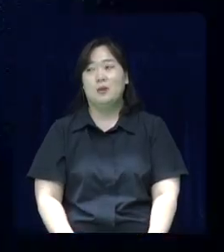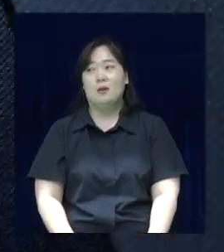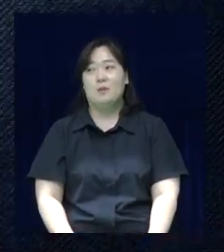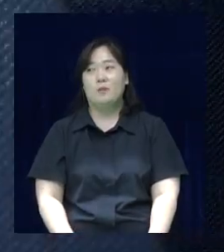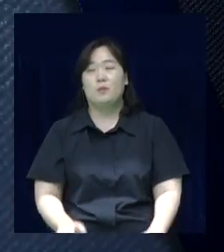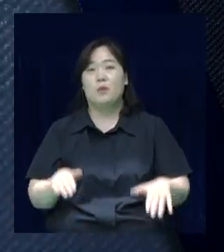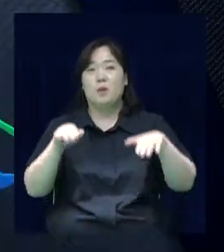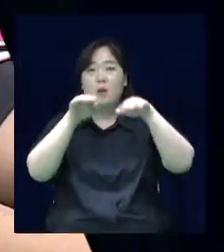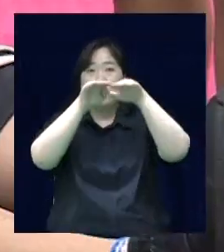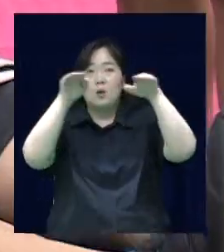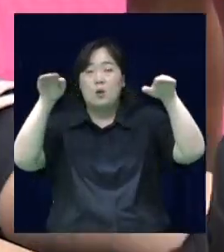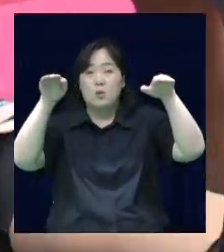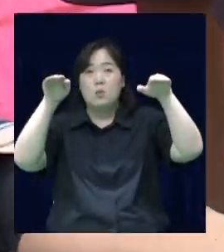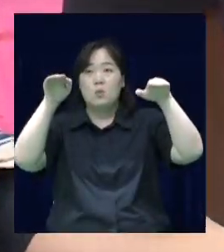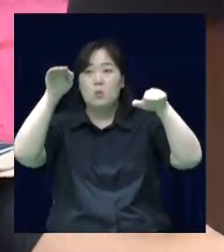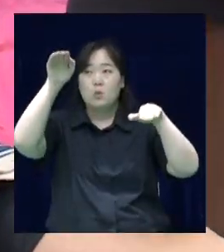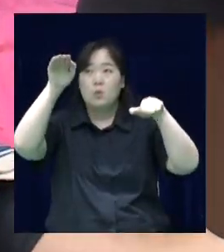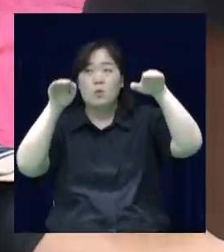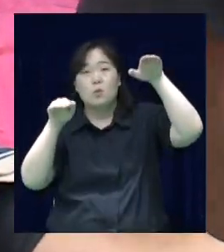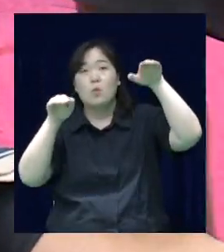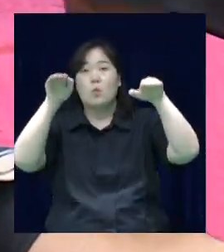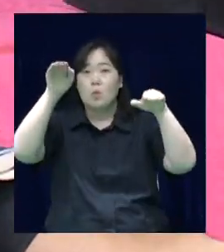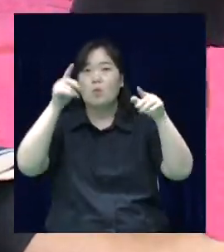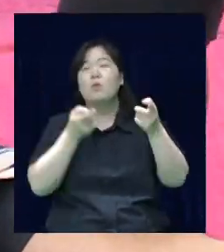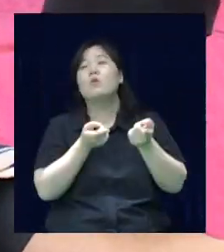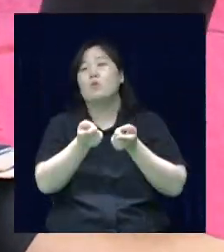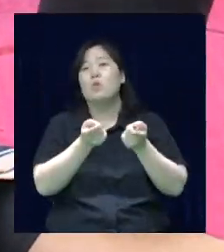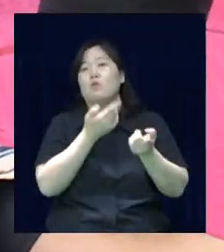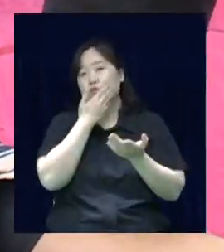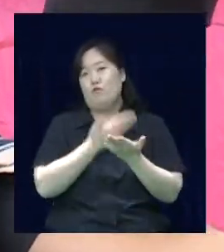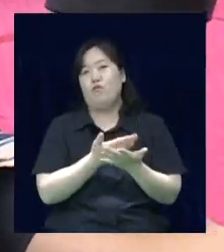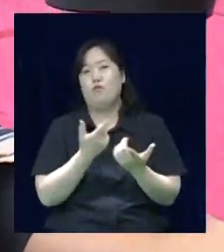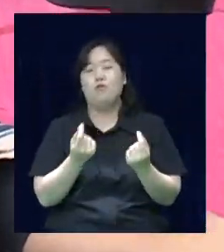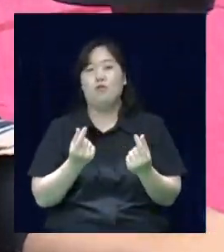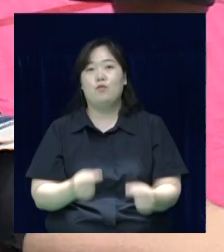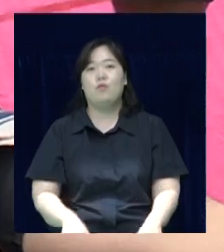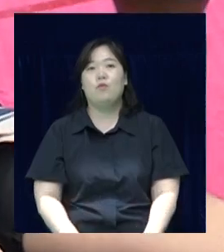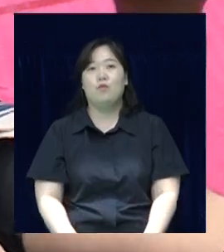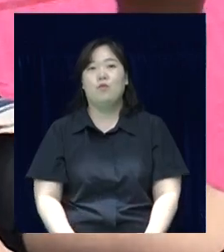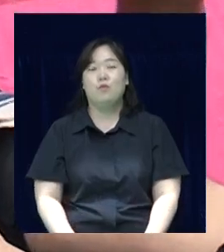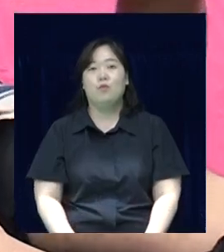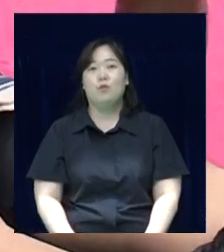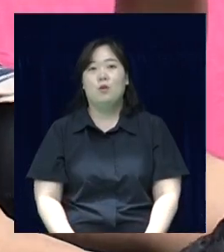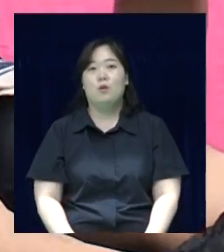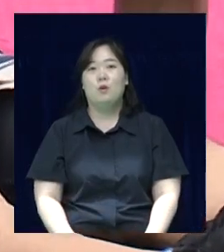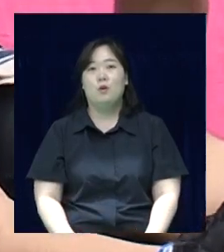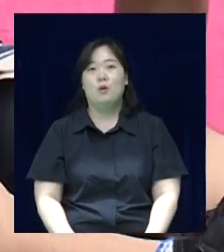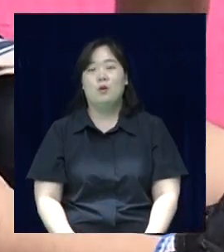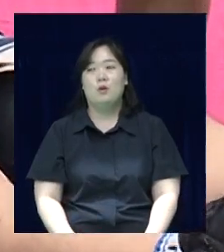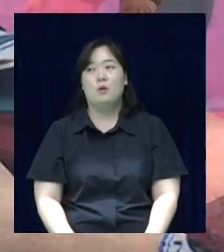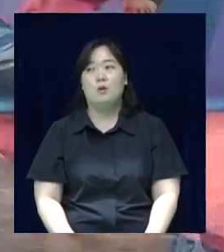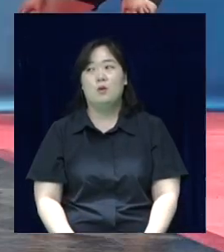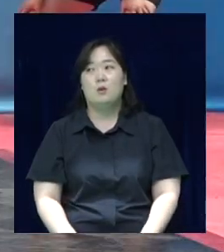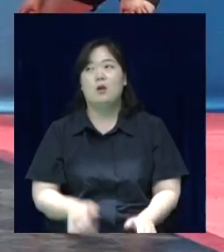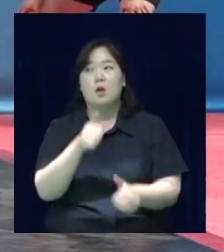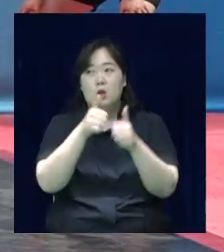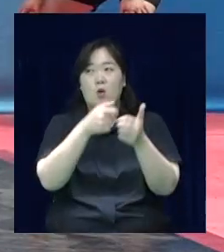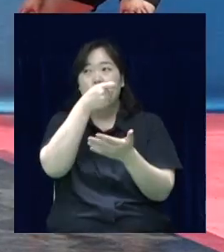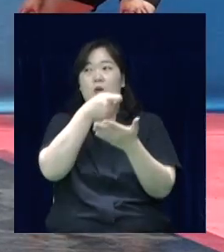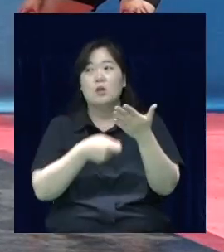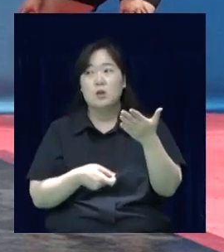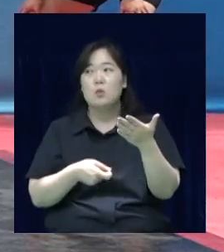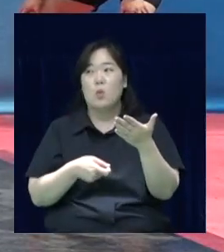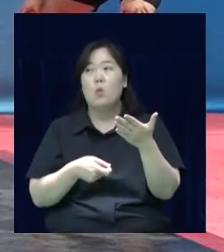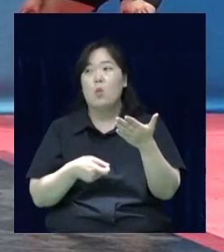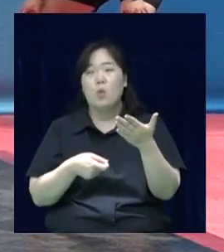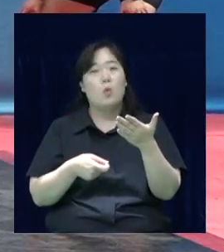조정이 좀 주요했던 부분일까요? 아, 굉장히 중요합니다. 네. 예. 그래서 이 눈금 하나가 경기 기록에 엄청나게